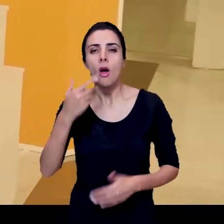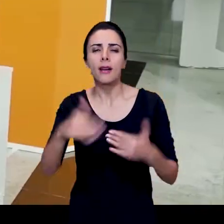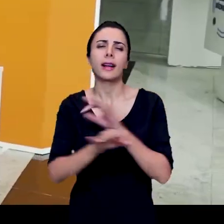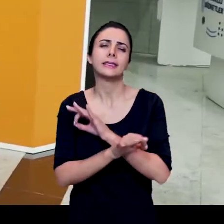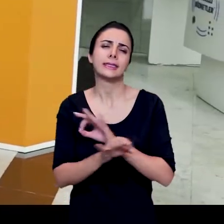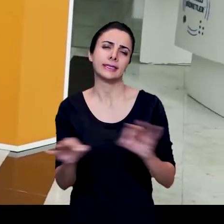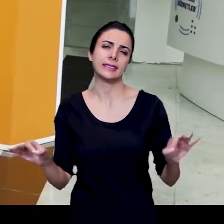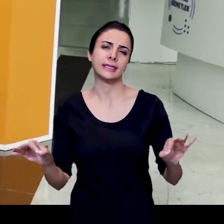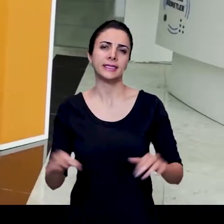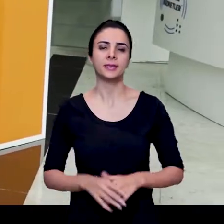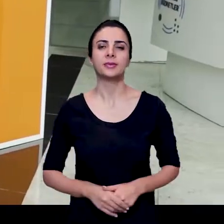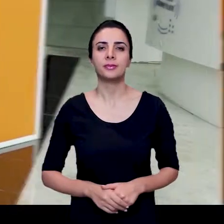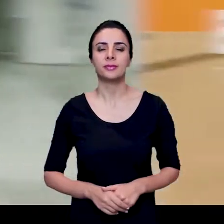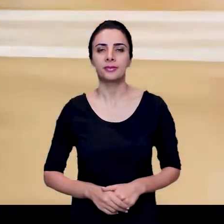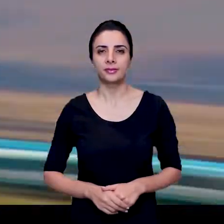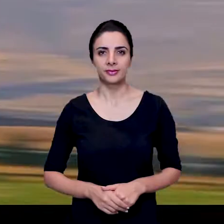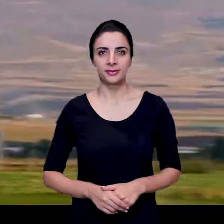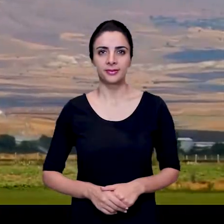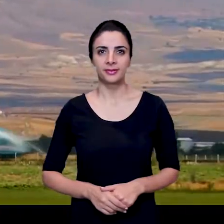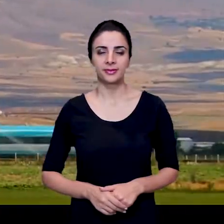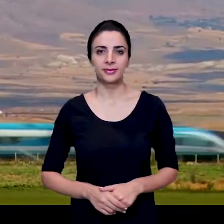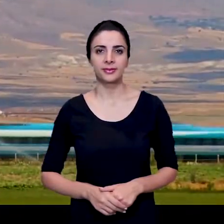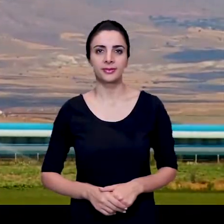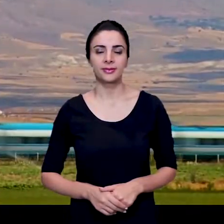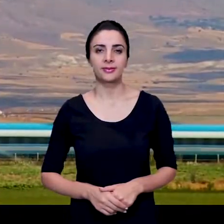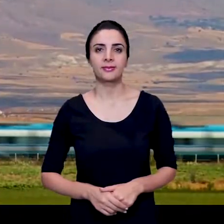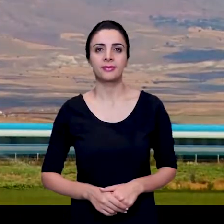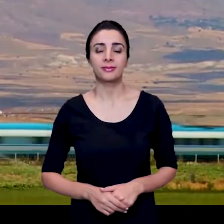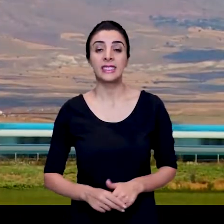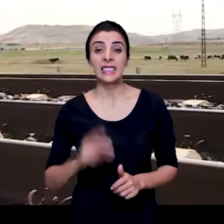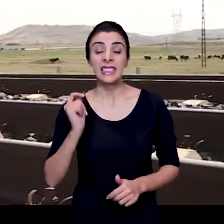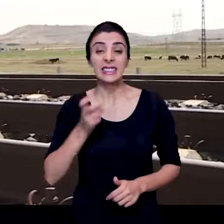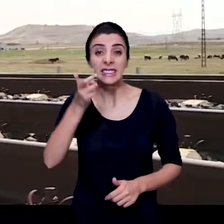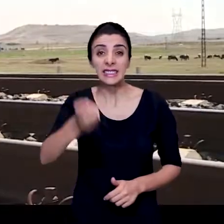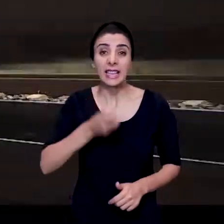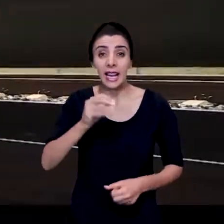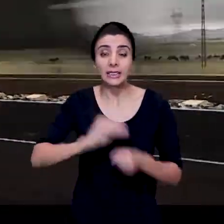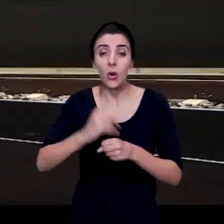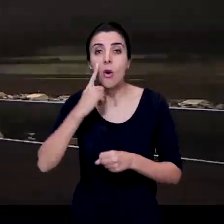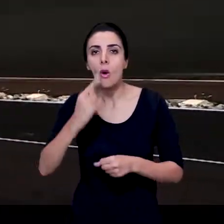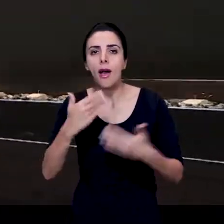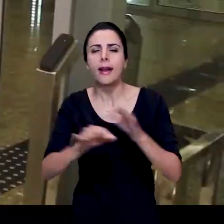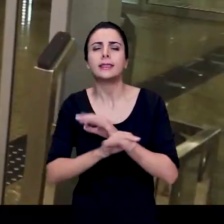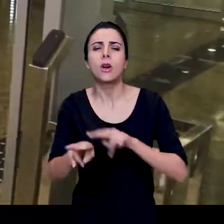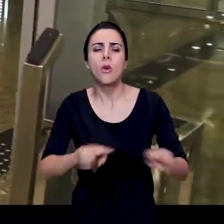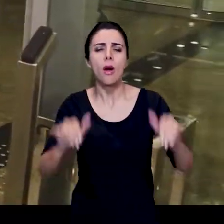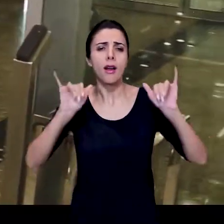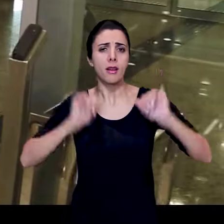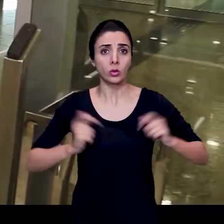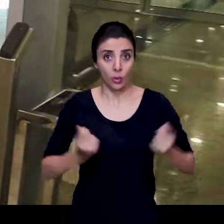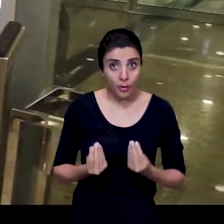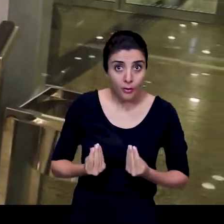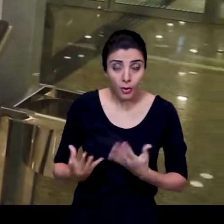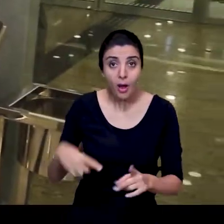Trenlere engelsiz erişim. Türkiye Cumhuriyeti Devlet Demiryolları Taşımacılık yüksek hızlı tren setlerinde engelsiz bir